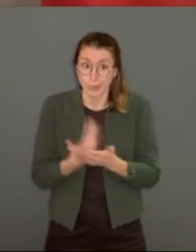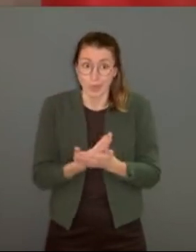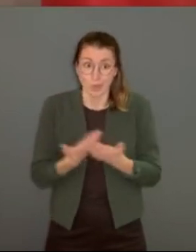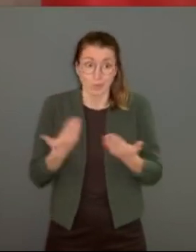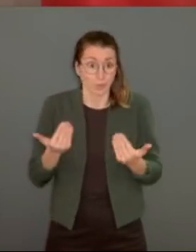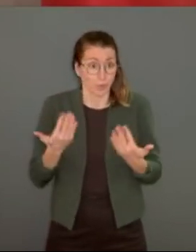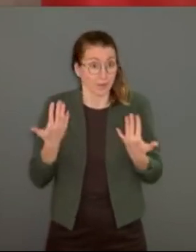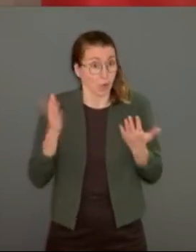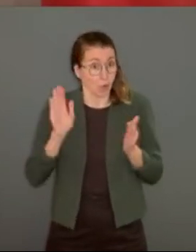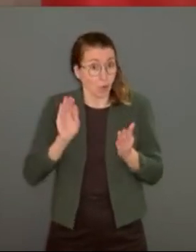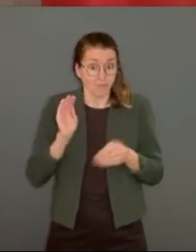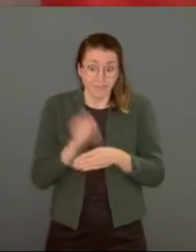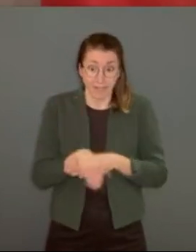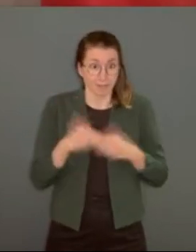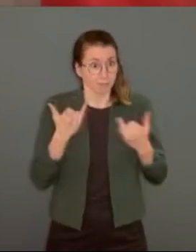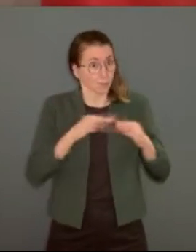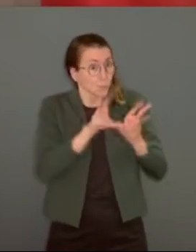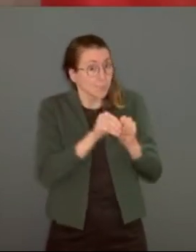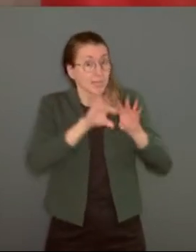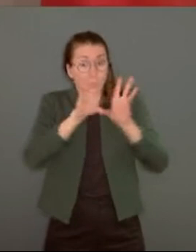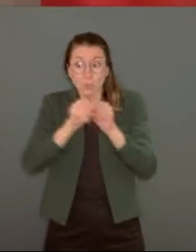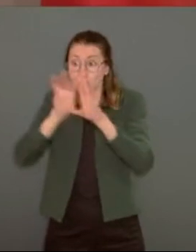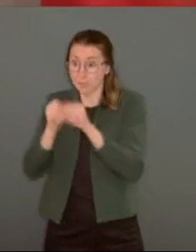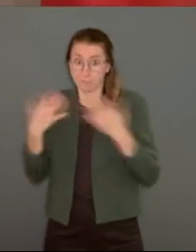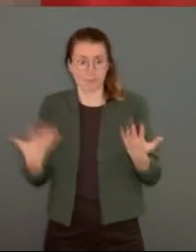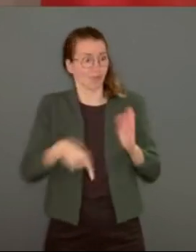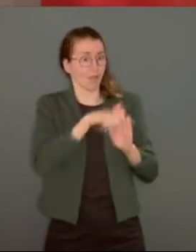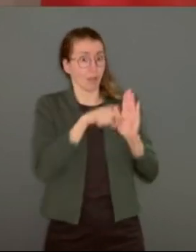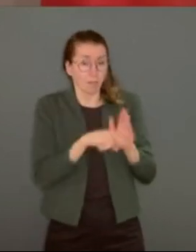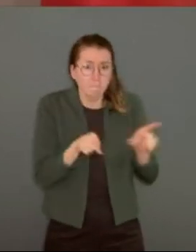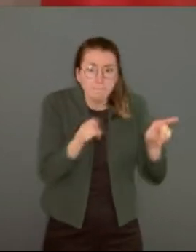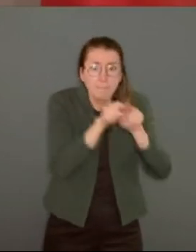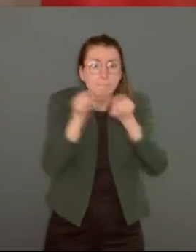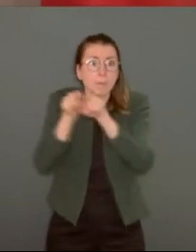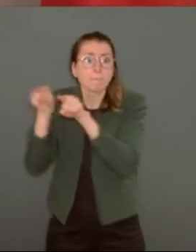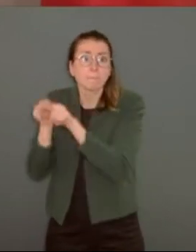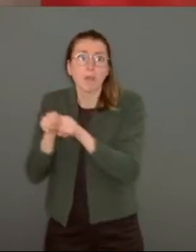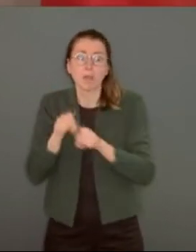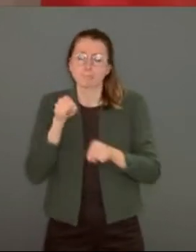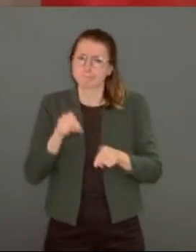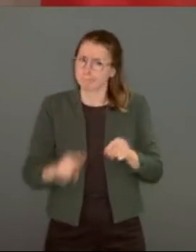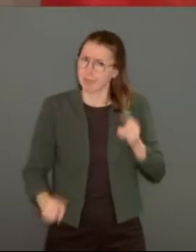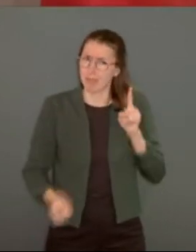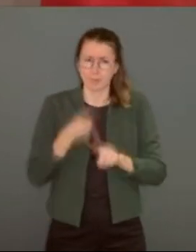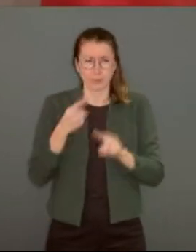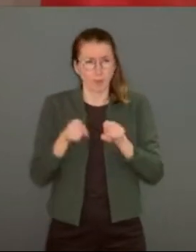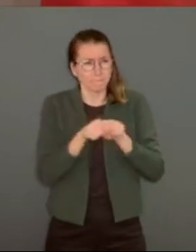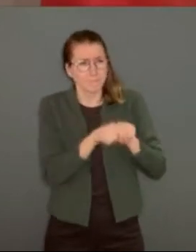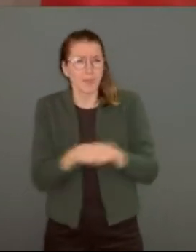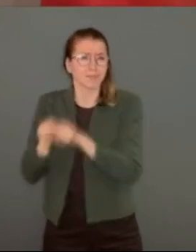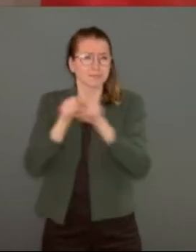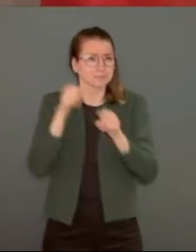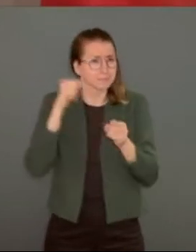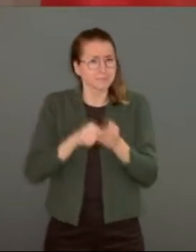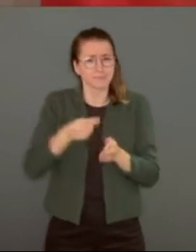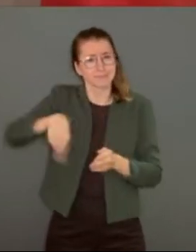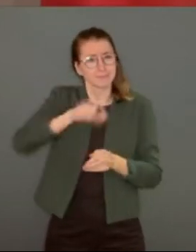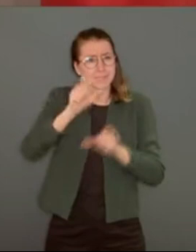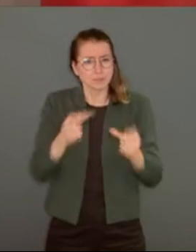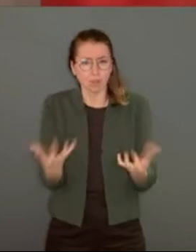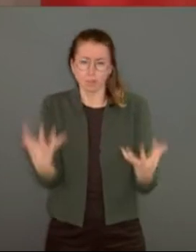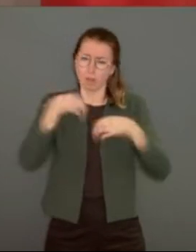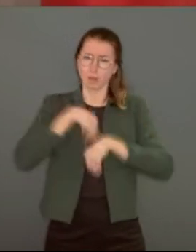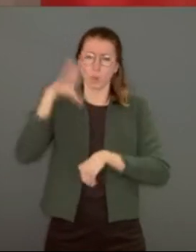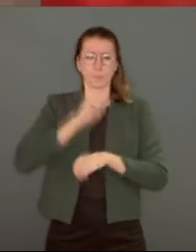communautés aujourd'hui. C'est vraiment important par rapport à la compréhension et l'adhésion de ces mesures de notre population.